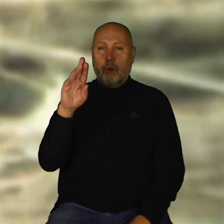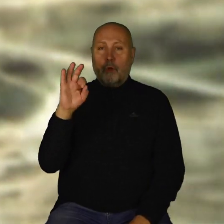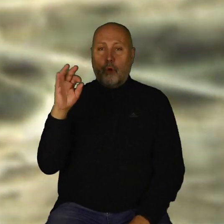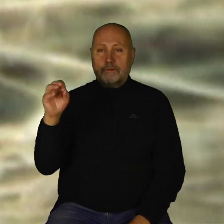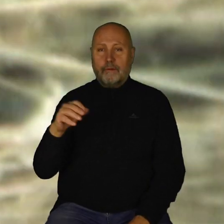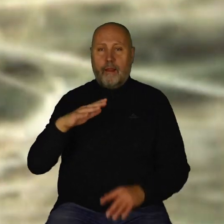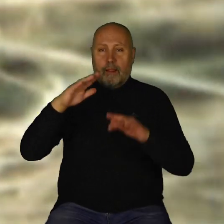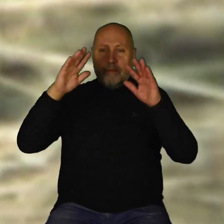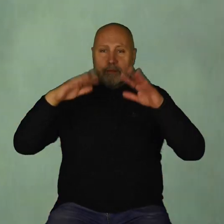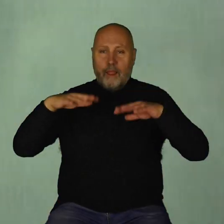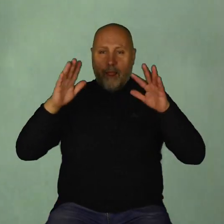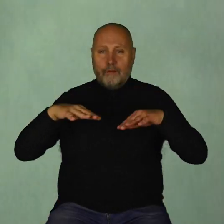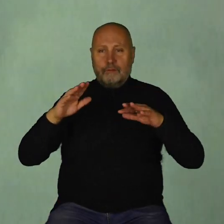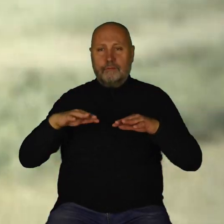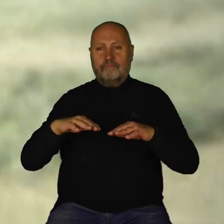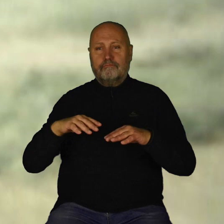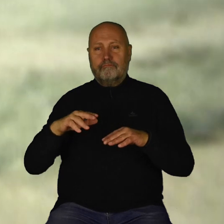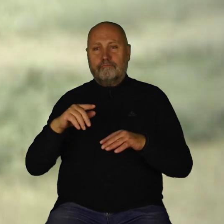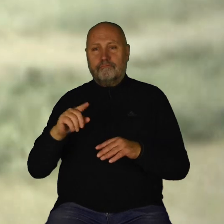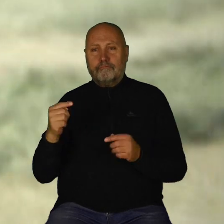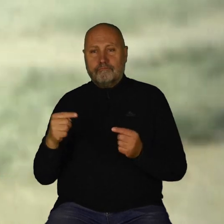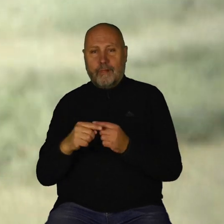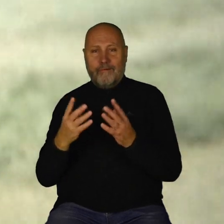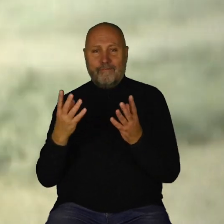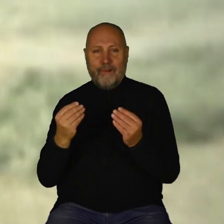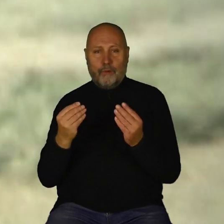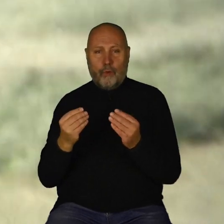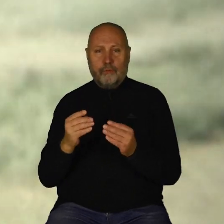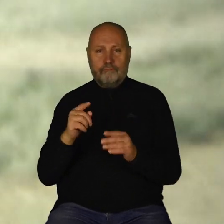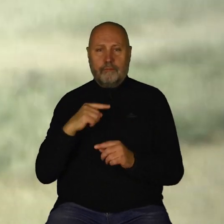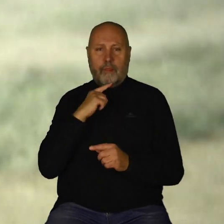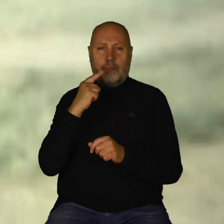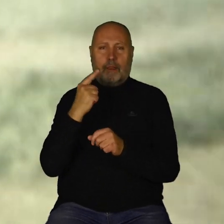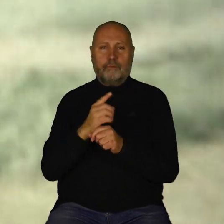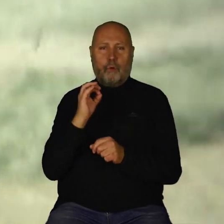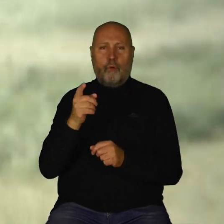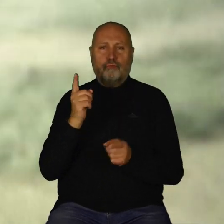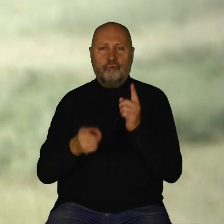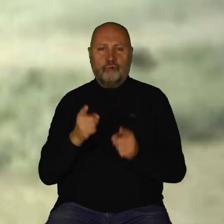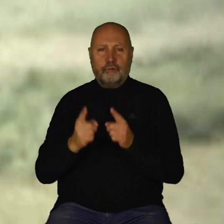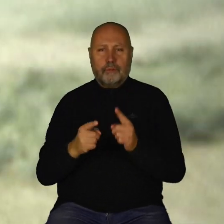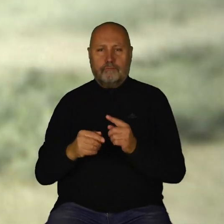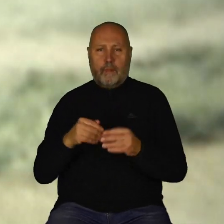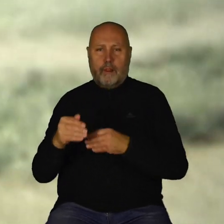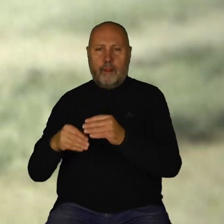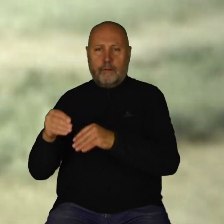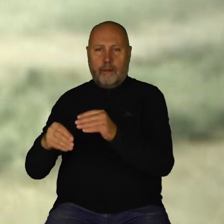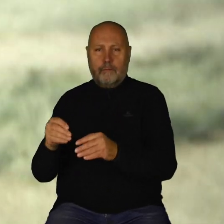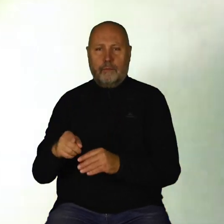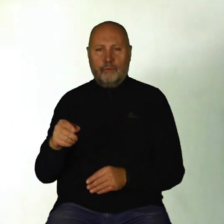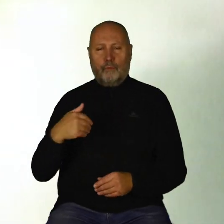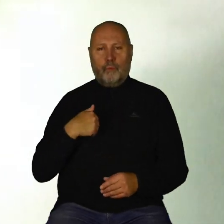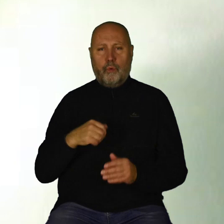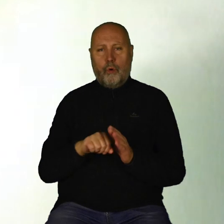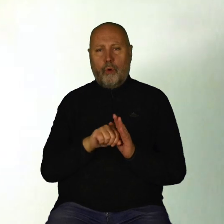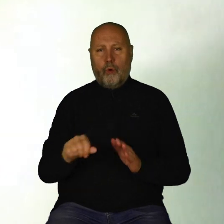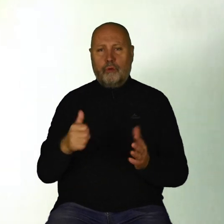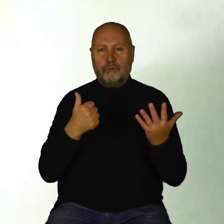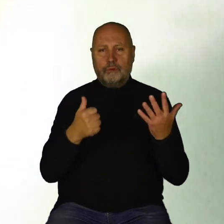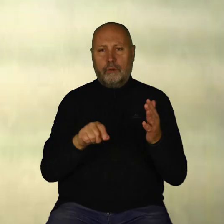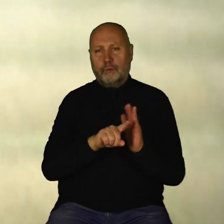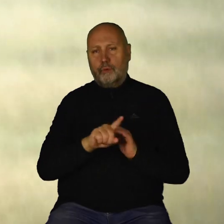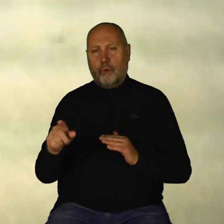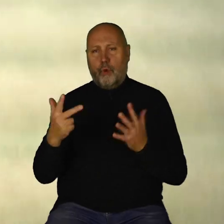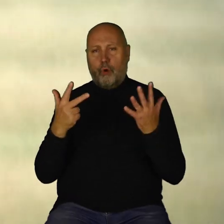Rosa deszcz i odpowiednia wilgotność powietrza decydowały o prędkości procesu Trwało to